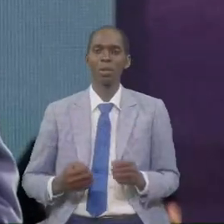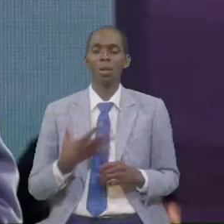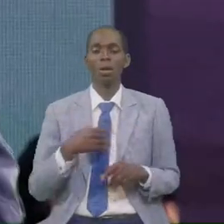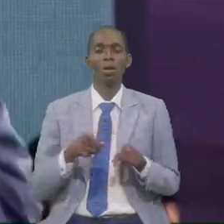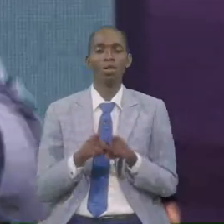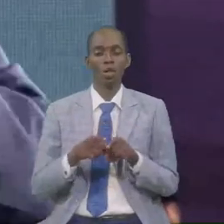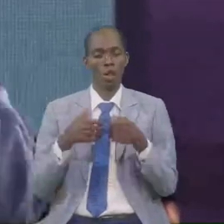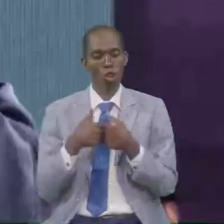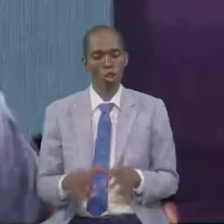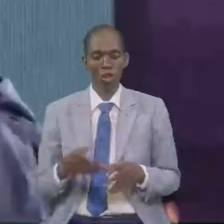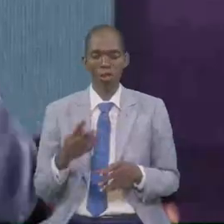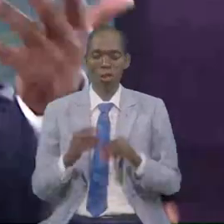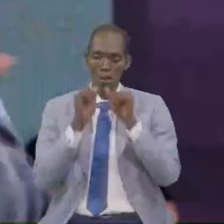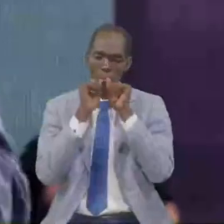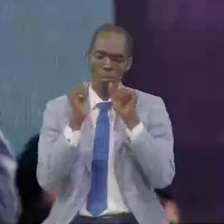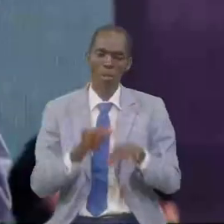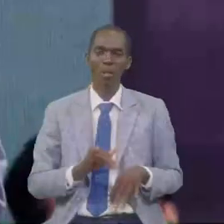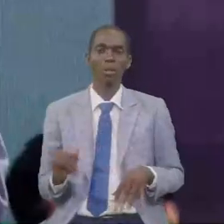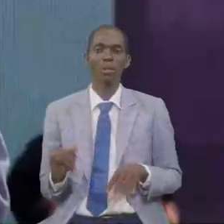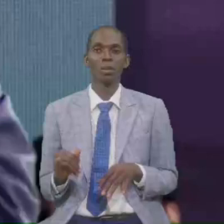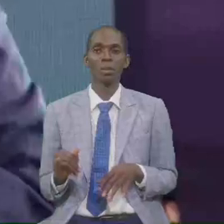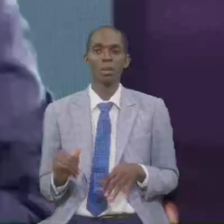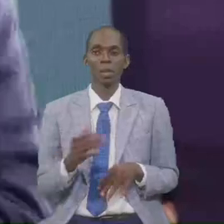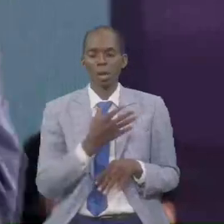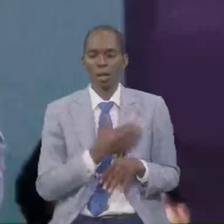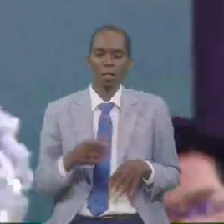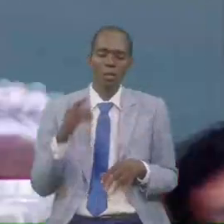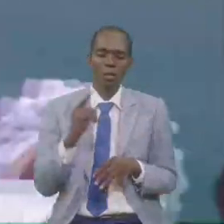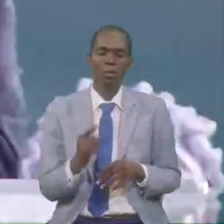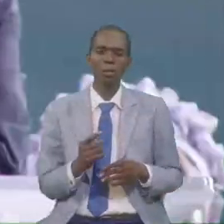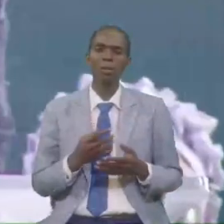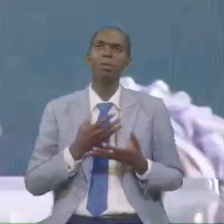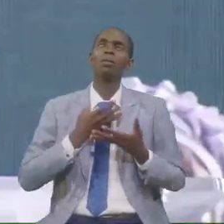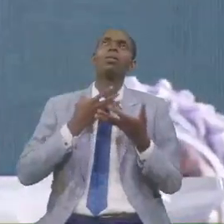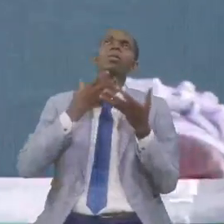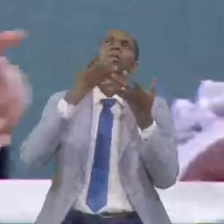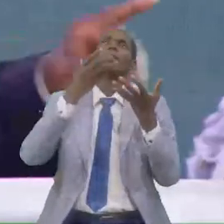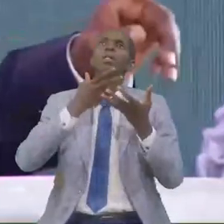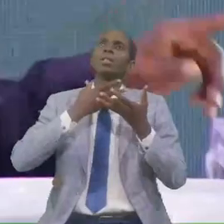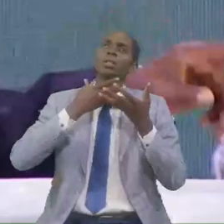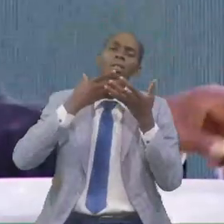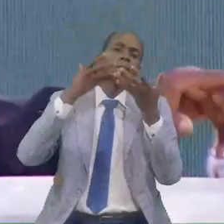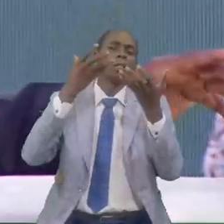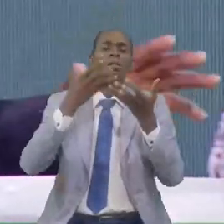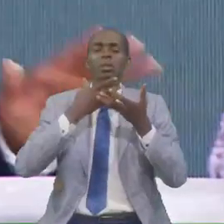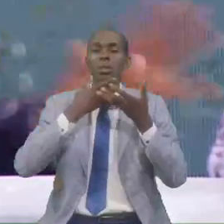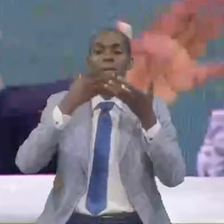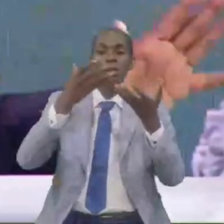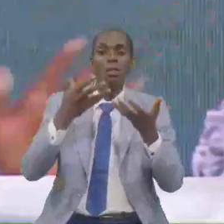Il a perdu aussi la bénédiction. Il a crié et crié.